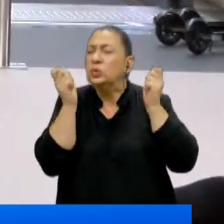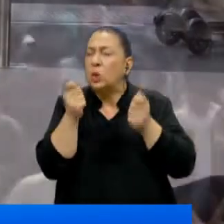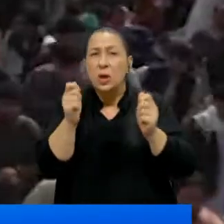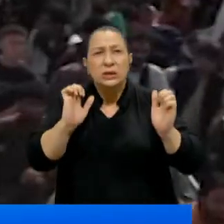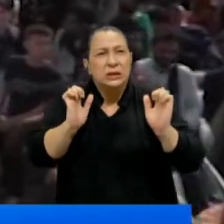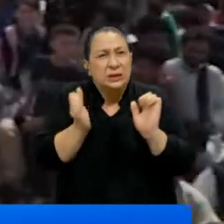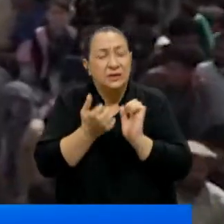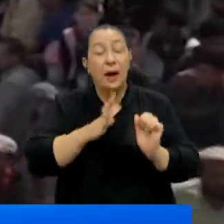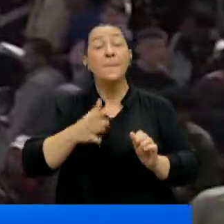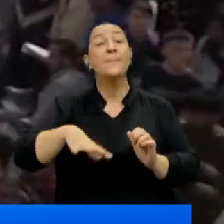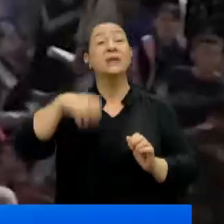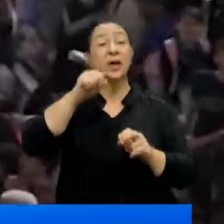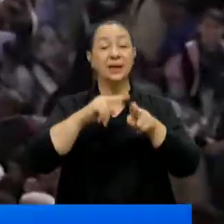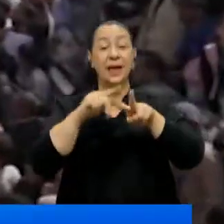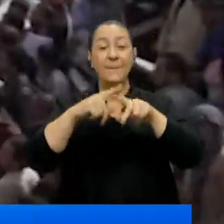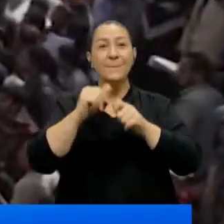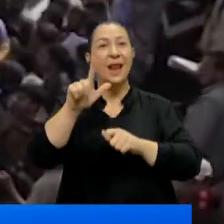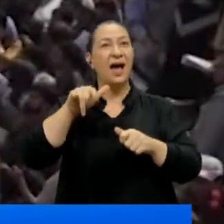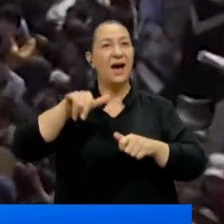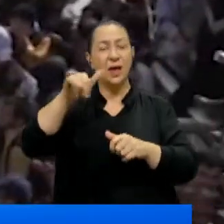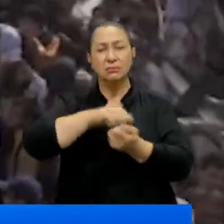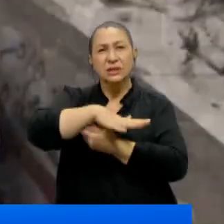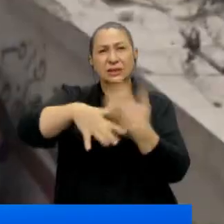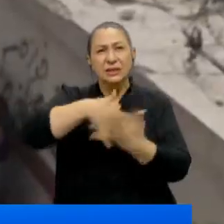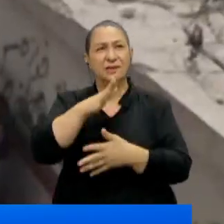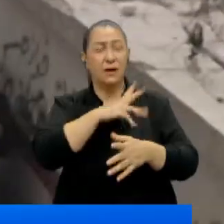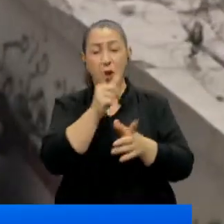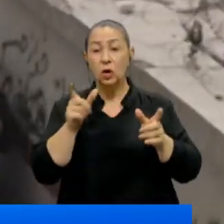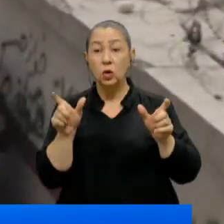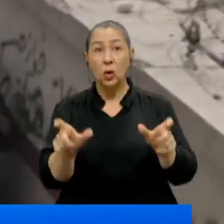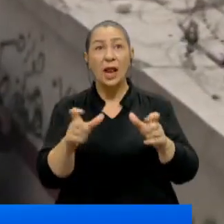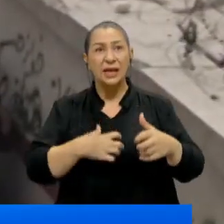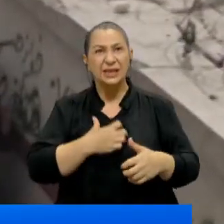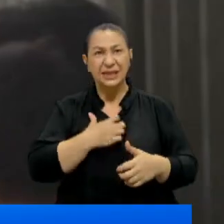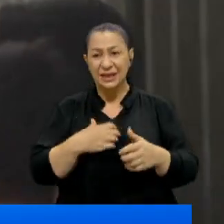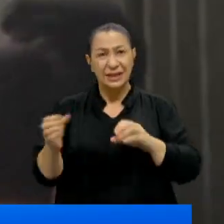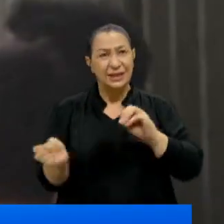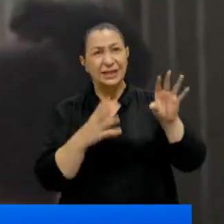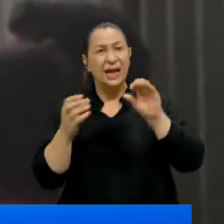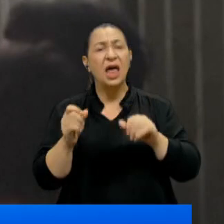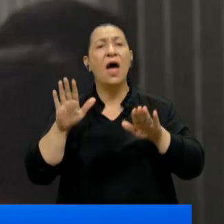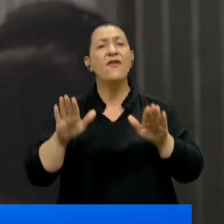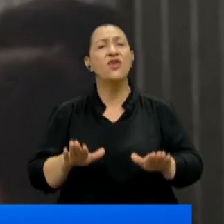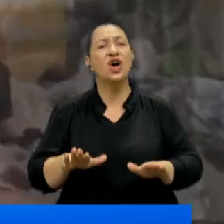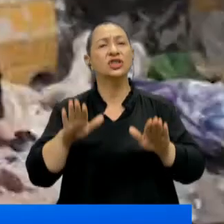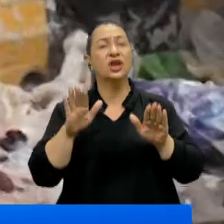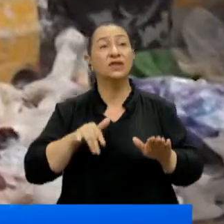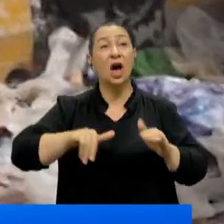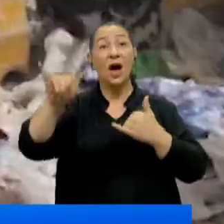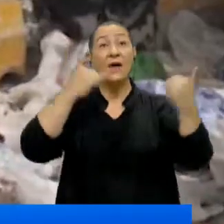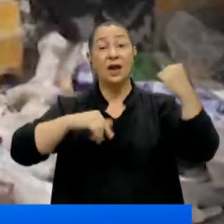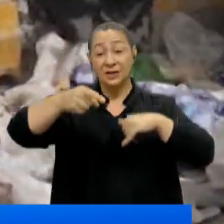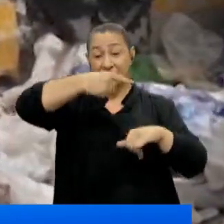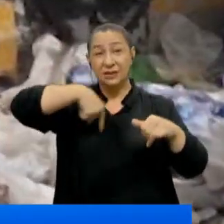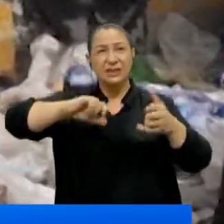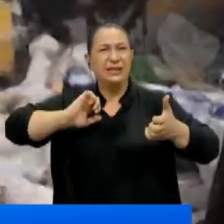izdiham var. Başkent Kabil'deki havalimanında ise kargaşa hakim. Güvenlik endişesi tahliyeleri yavaşlatırken havalimanı çevresinde